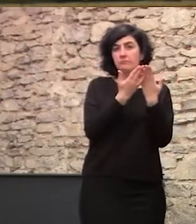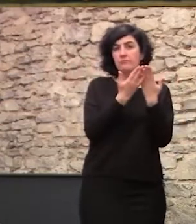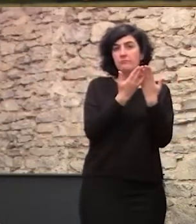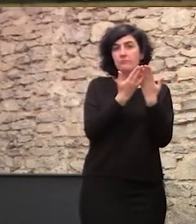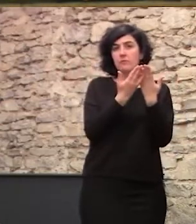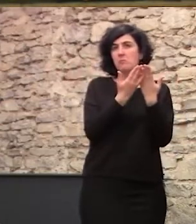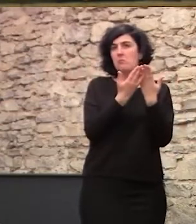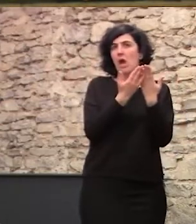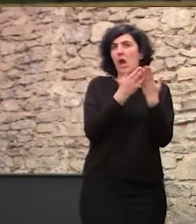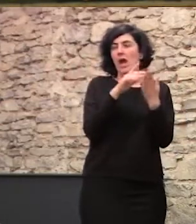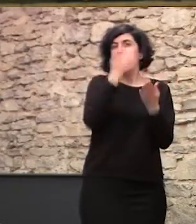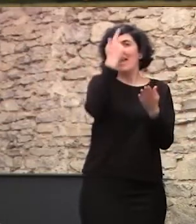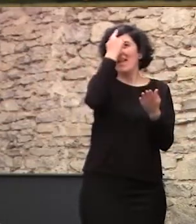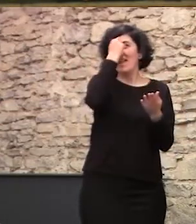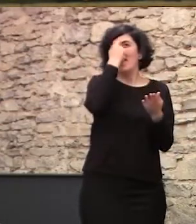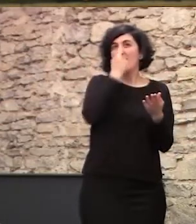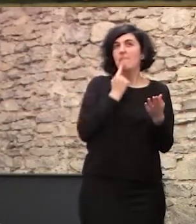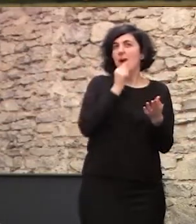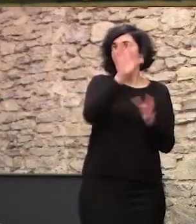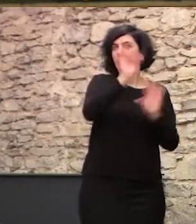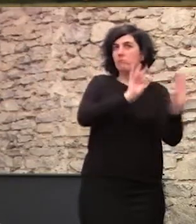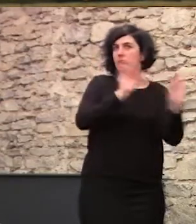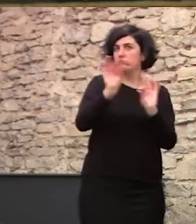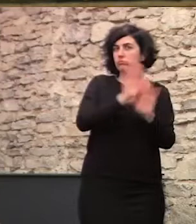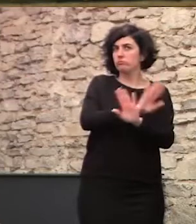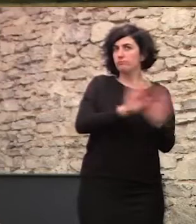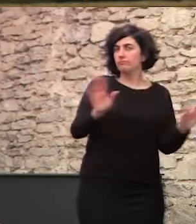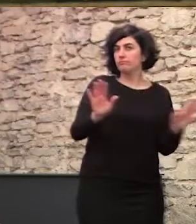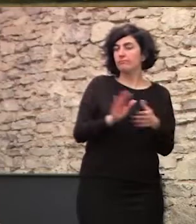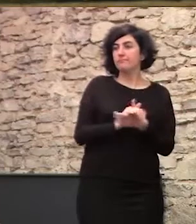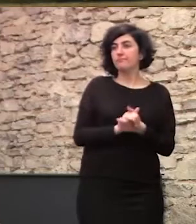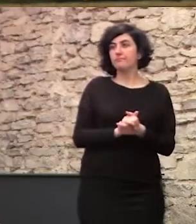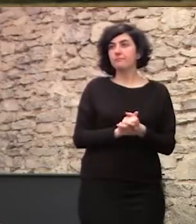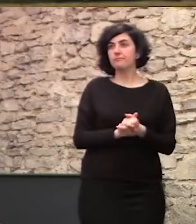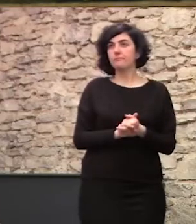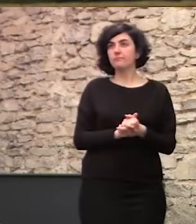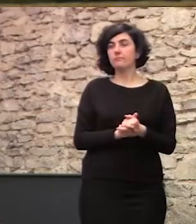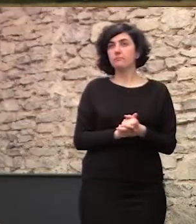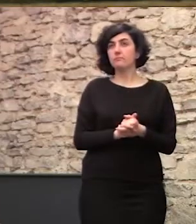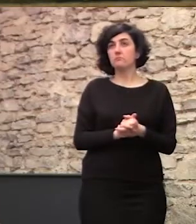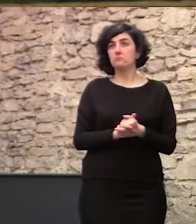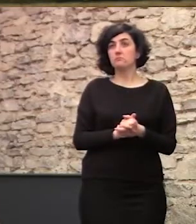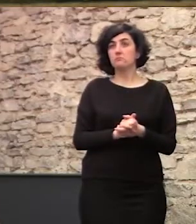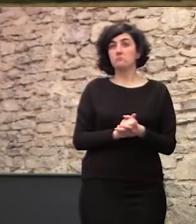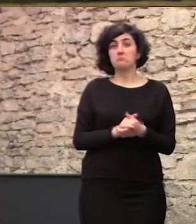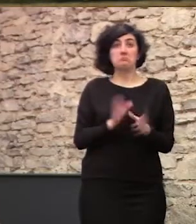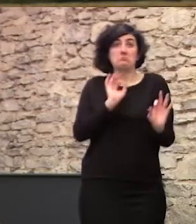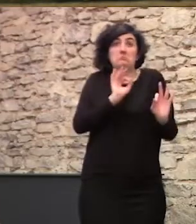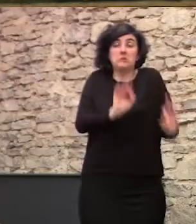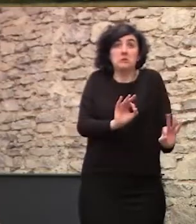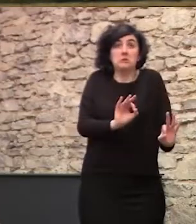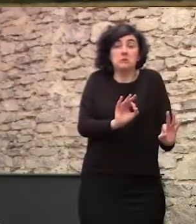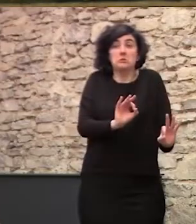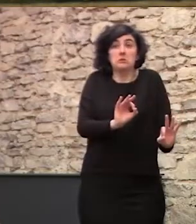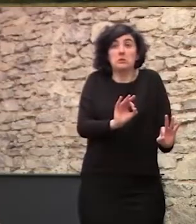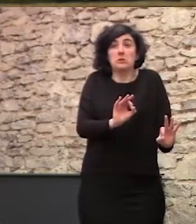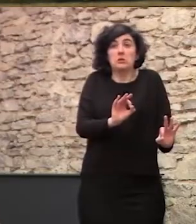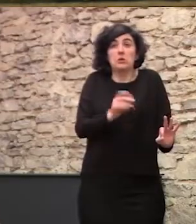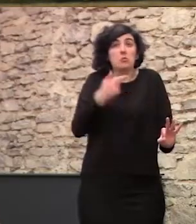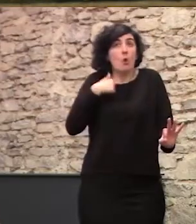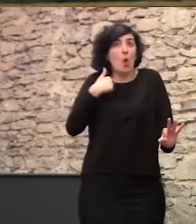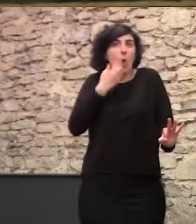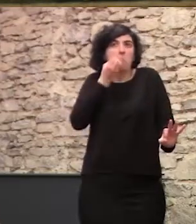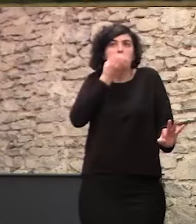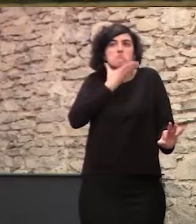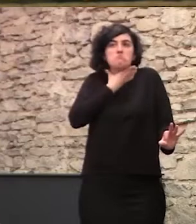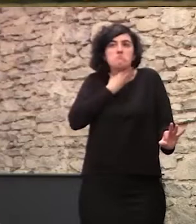argitaletxekoek nahi zuten izatea irudi hori, portako irudia. Bai, eta orduan horregatik da. Ni gustora nago,